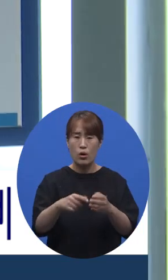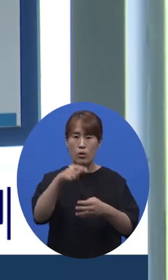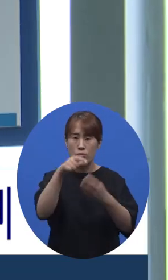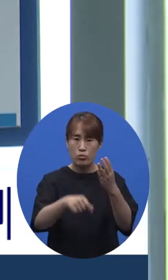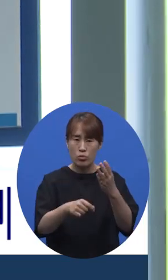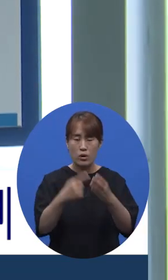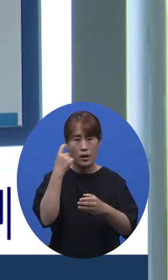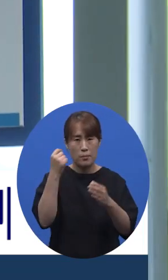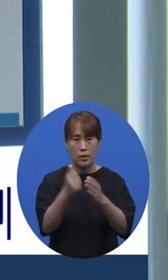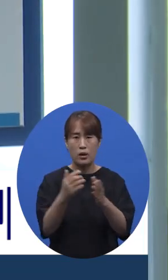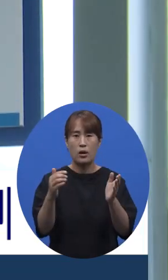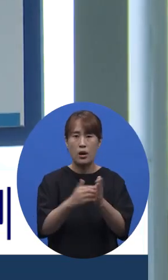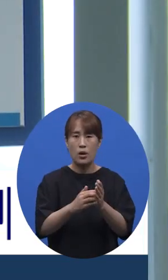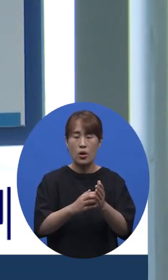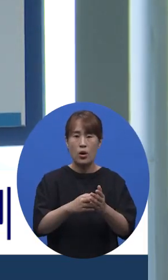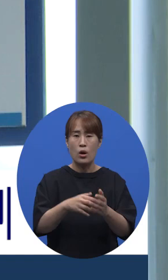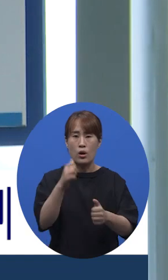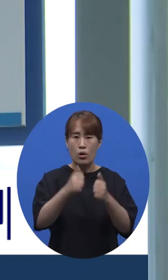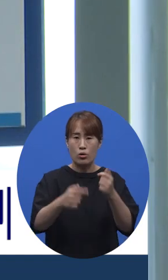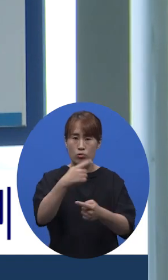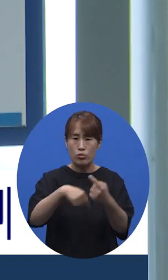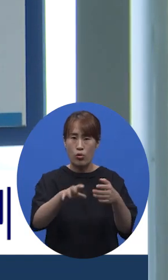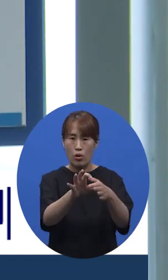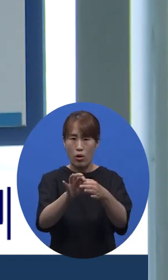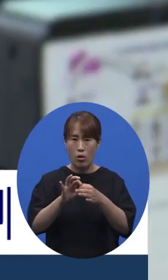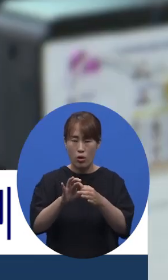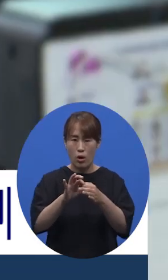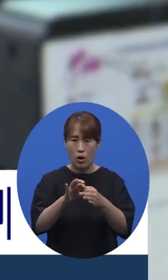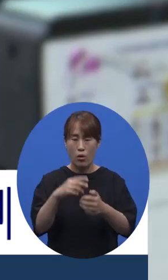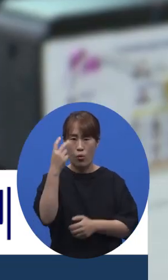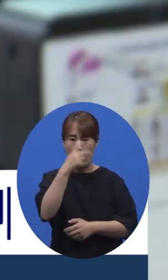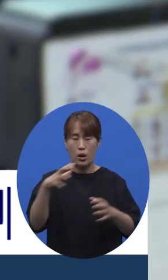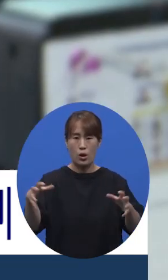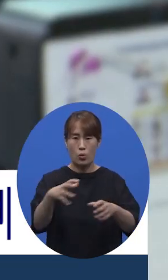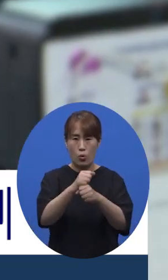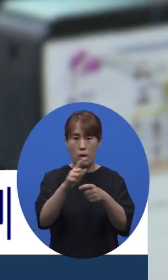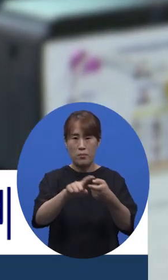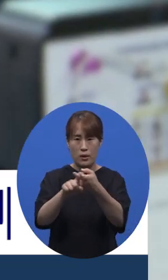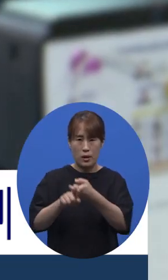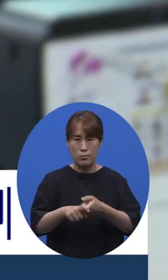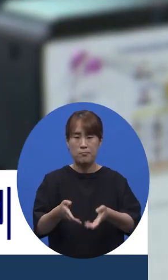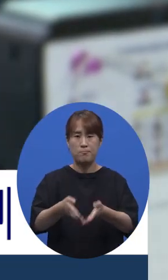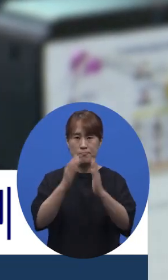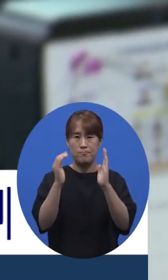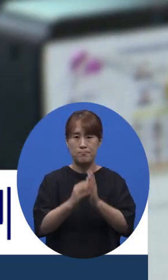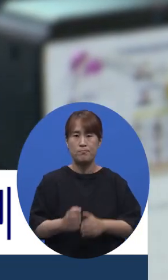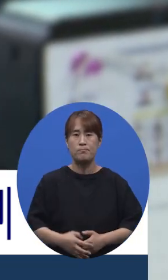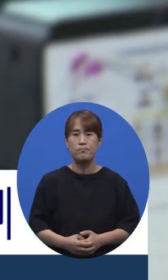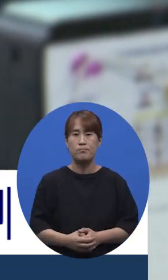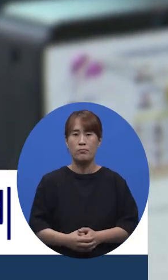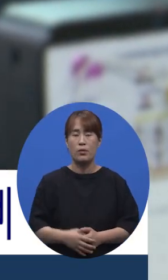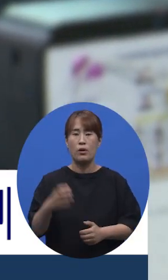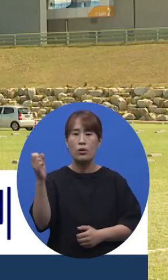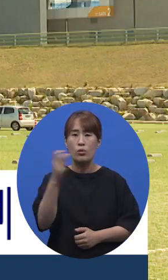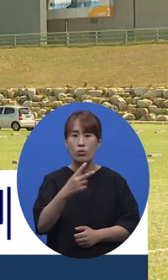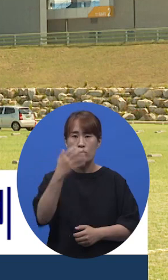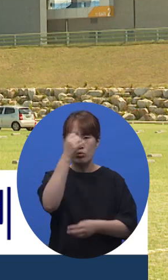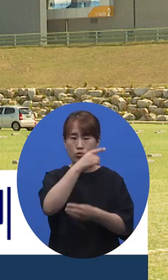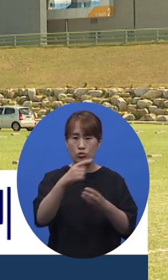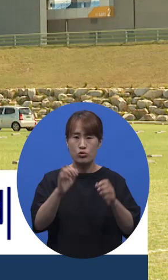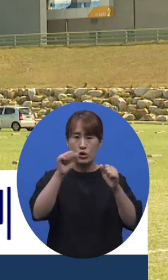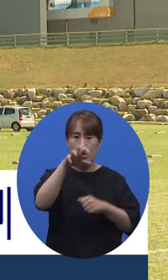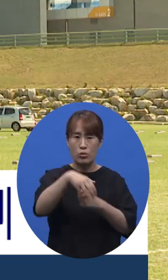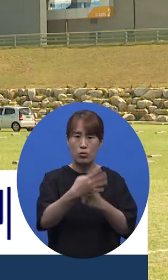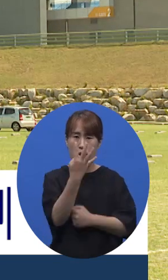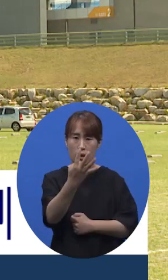상황 관리 시스템도 개발했으며 경기 운영 시스템과 연계한 상황 관리 통합 네트워크도 구축했습니다 또한